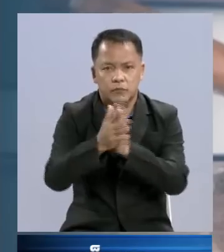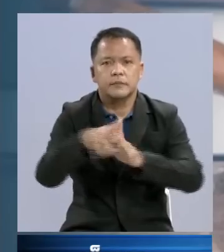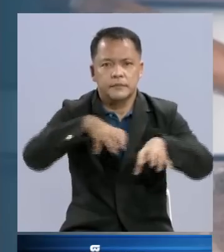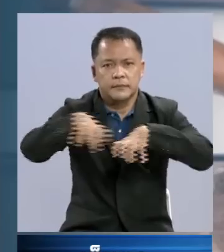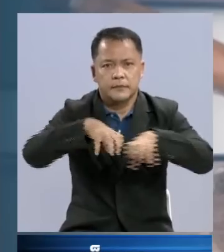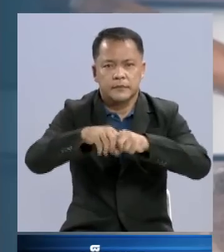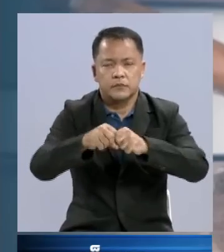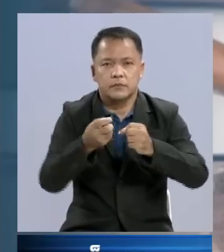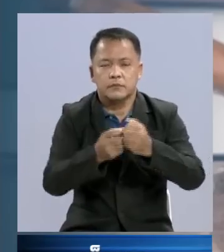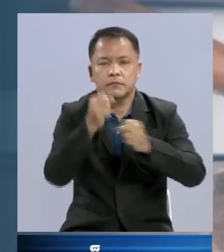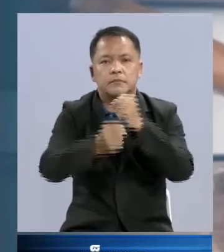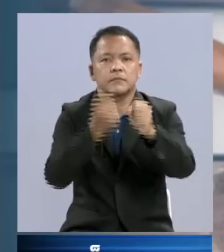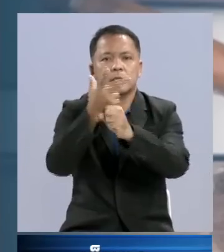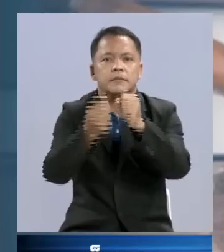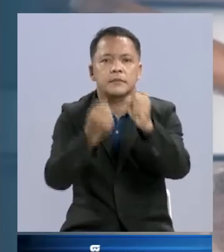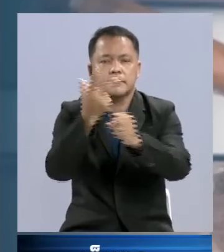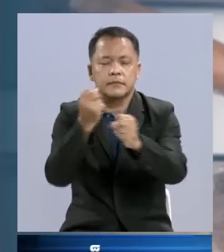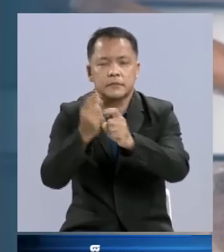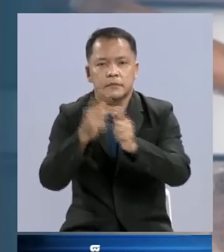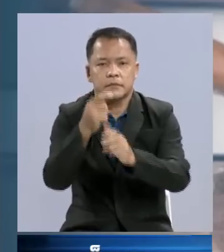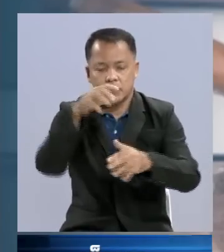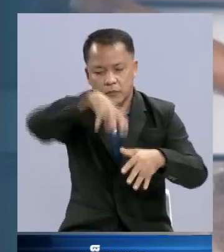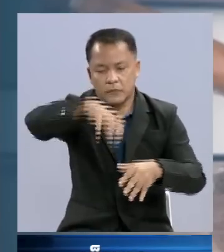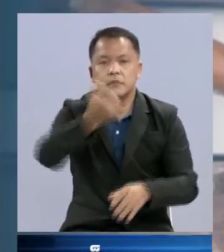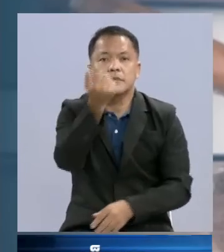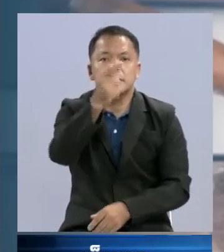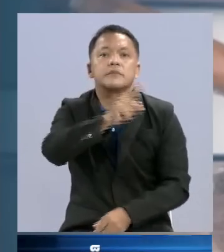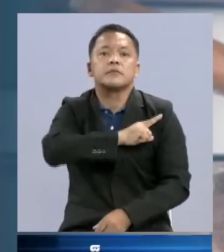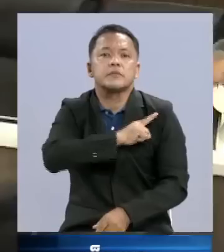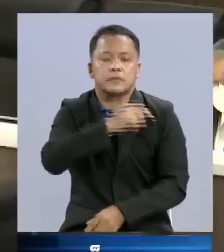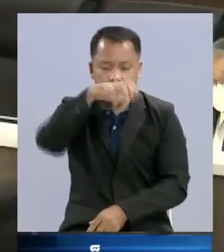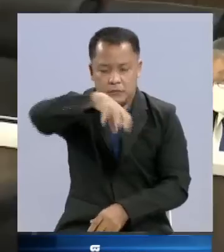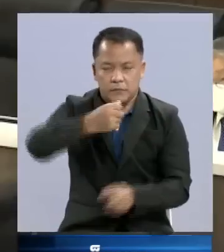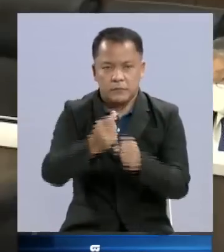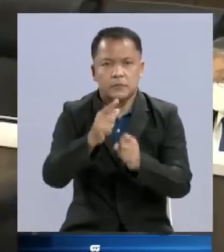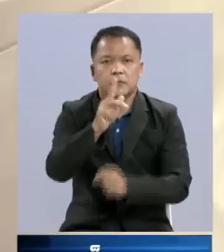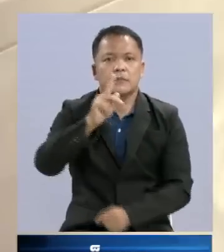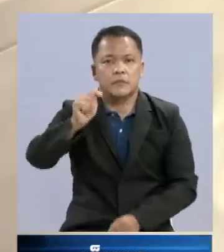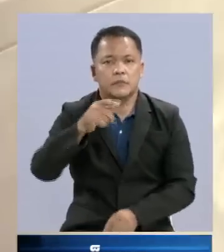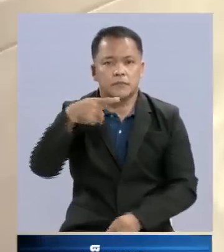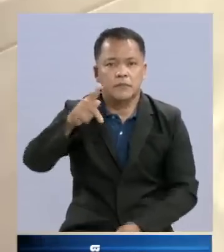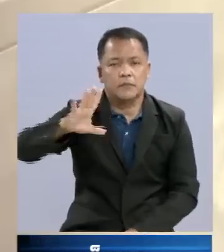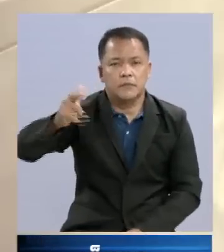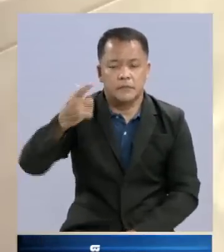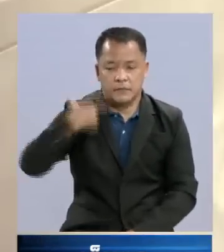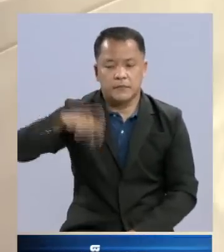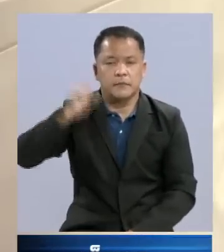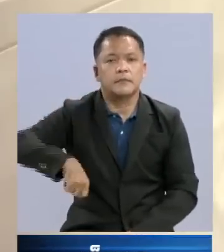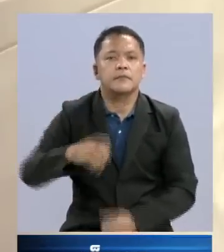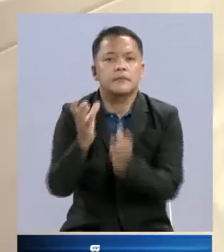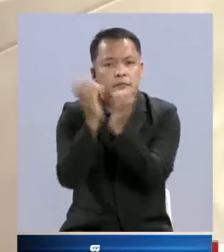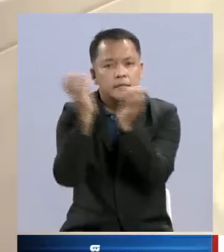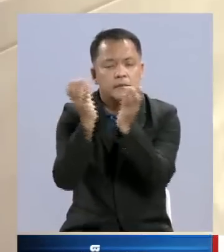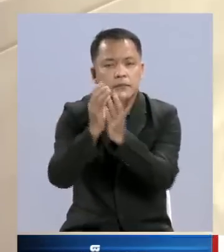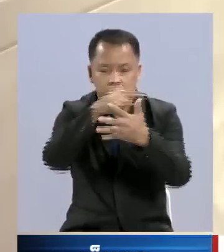ำเนินการในทุก3ปีทำให้11หน่วยงานซึ่งคุณผู้ชมก็จะเห็นว่ามีทั้งกกต.ปปช.และศาลรัฐธรรมนูญอยู่ในนั้นเนี่ย